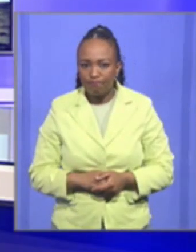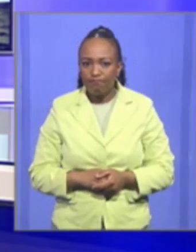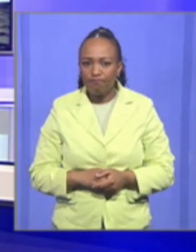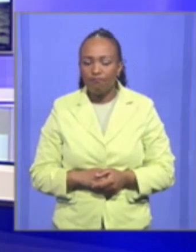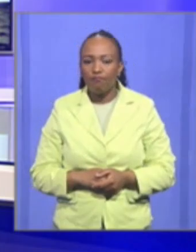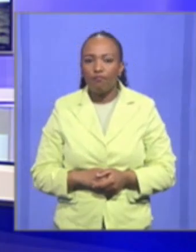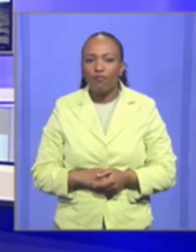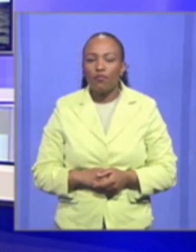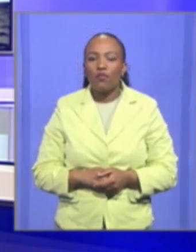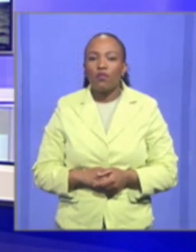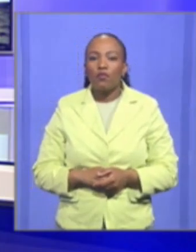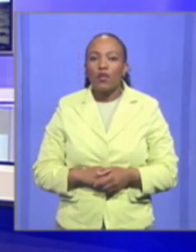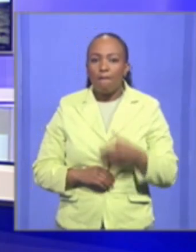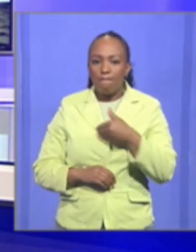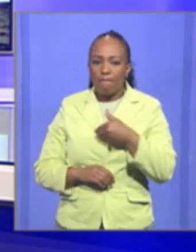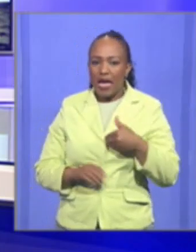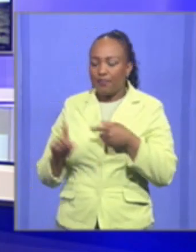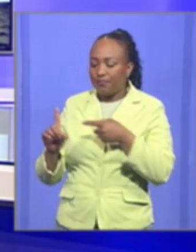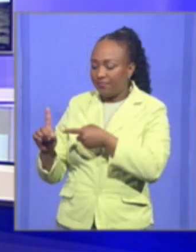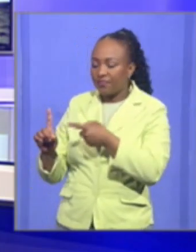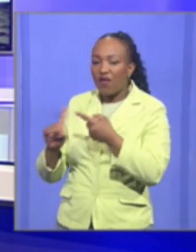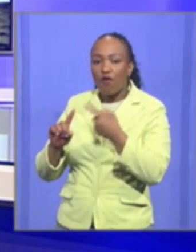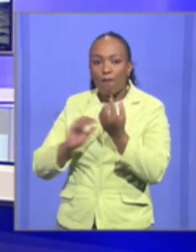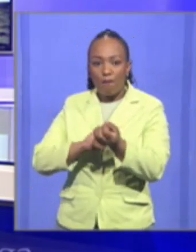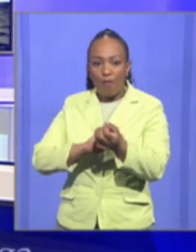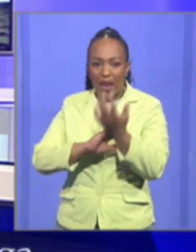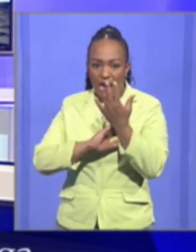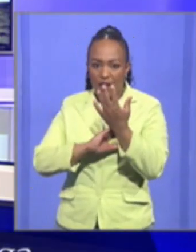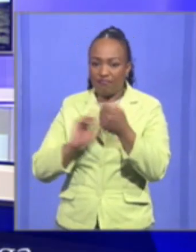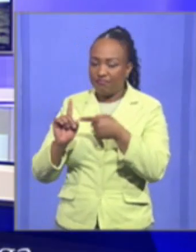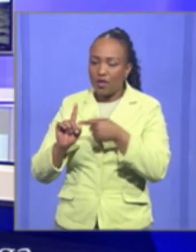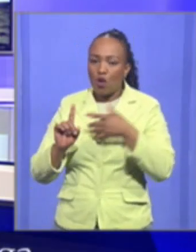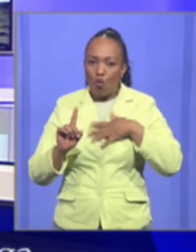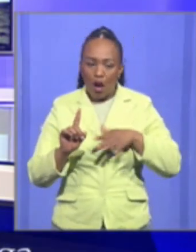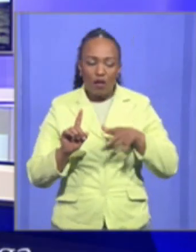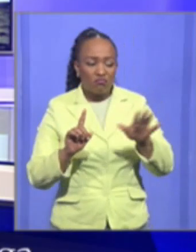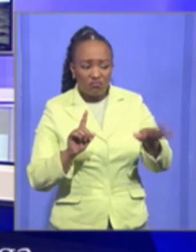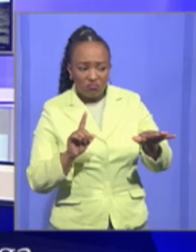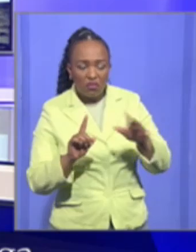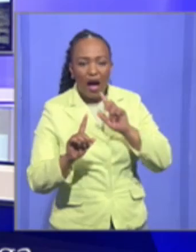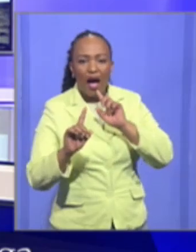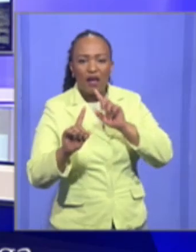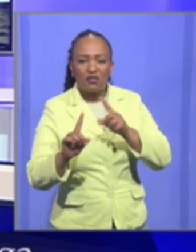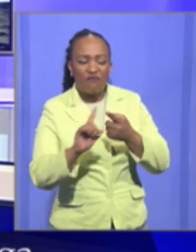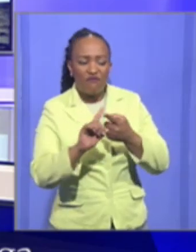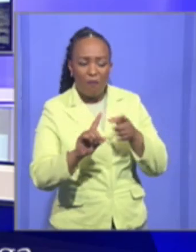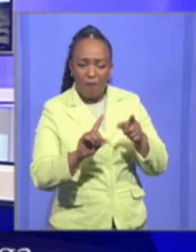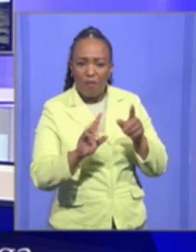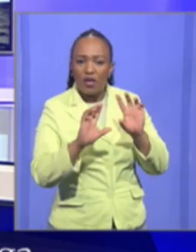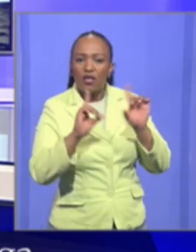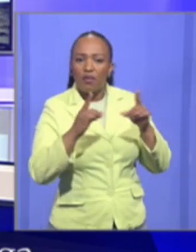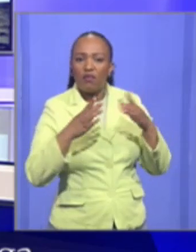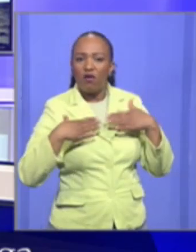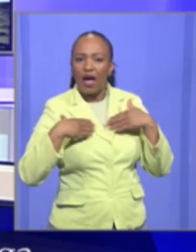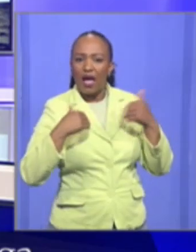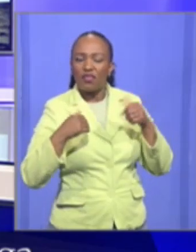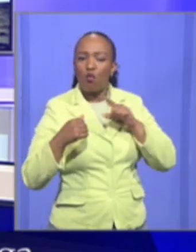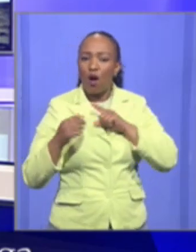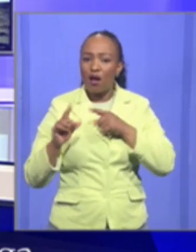Mme wa ka Mpumalanga o nyakana le dikarabo go tšwa go kgoro ya maphelo morago ga lehu la morwedi wa gagwe bookelong